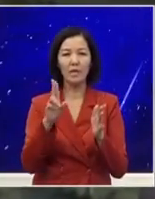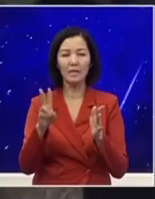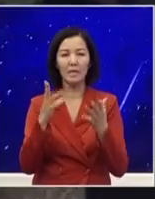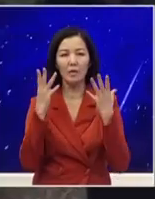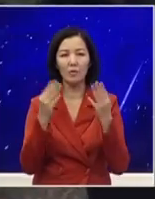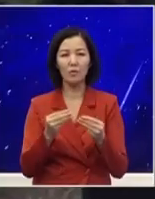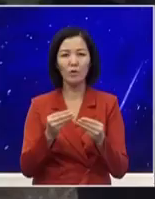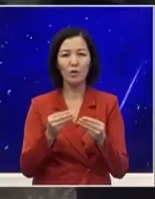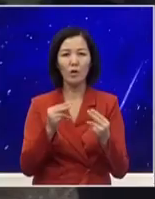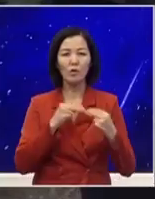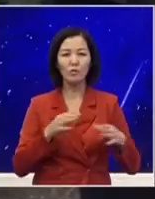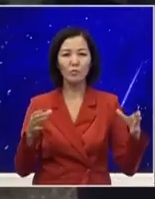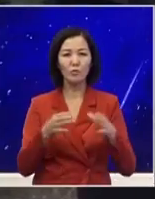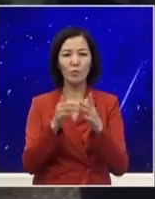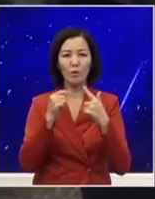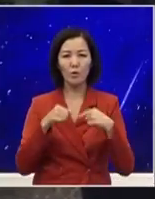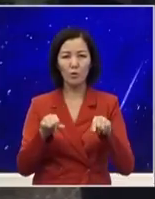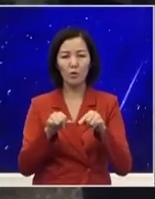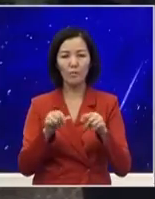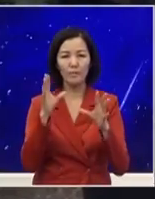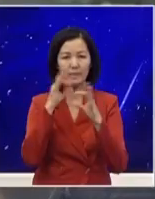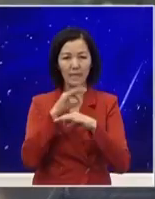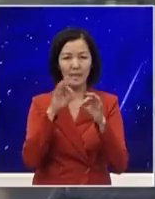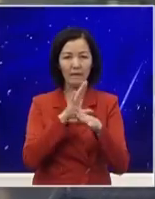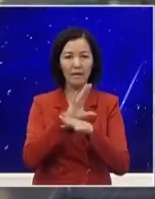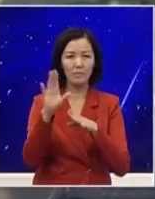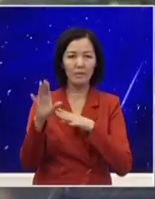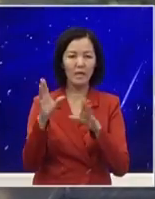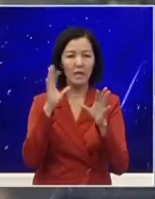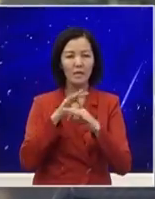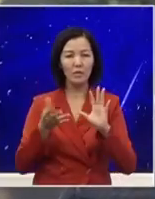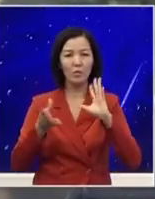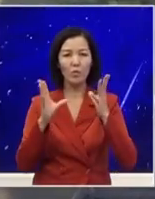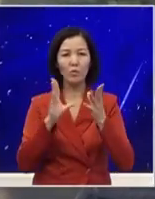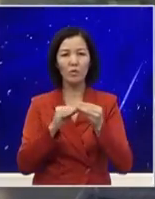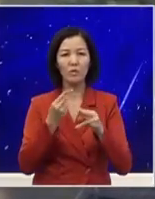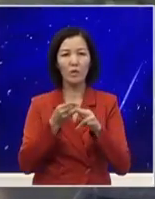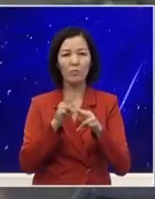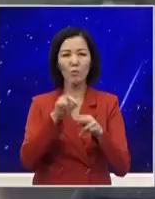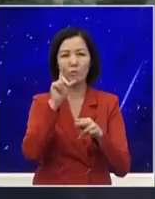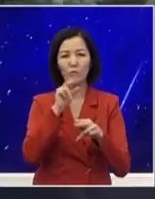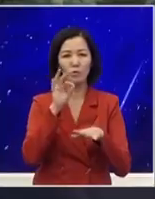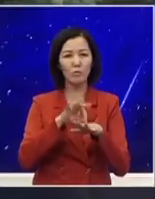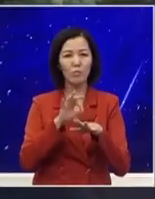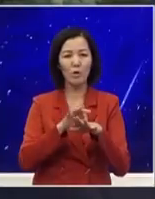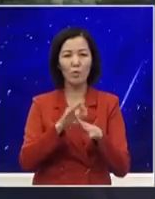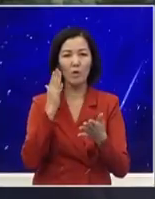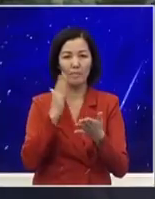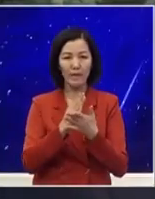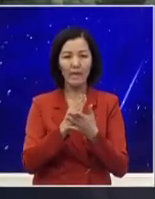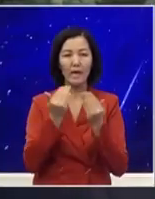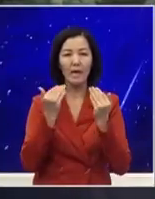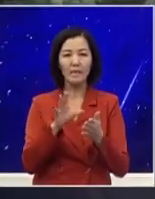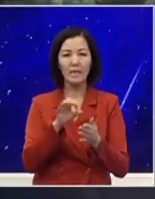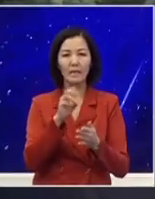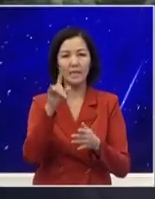күні ауданда жұмыс тобы құрылып, сынама алынып, зертхана жіберілген. Зерттеу қорытындысына сәйкес, бұл құс тұмауы екен анықталды. Қазір